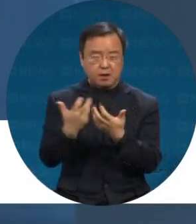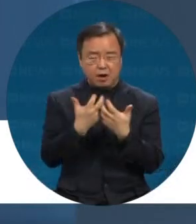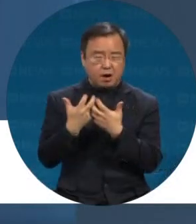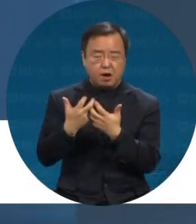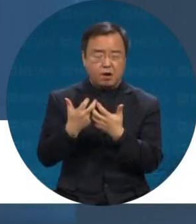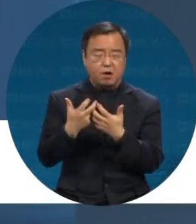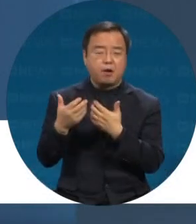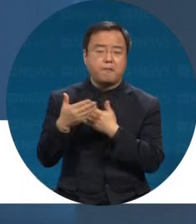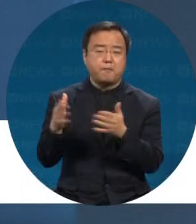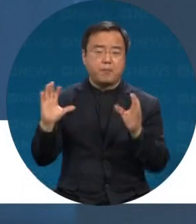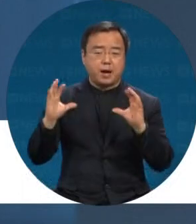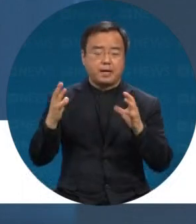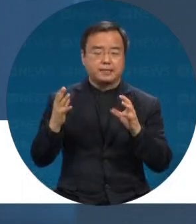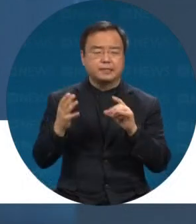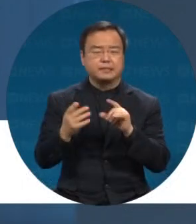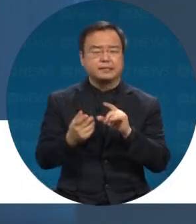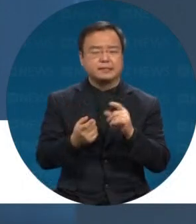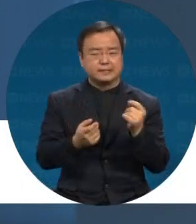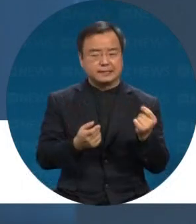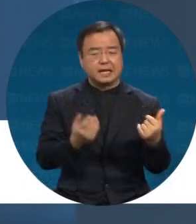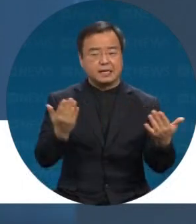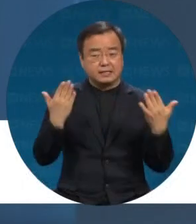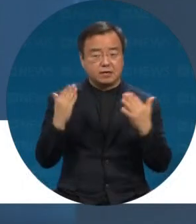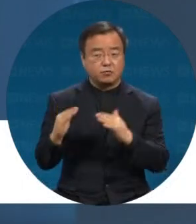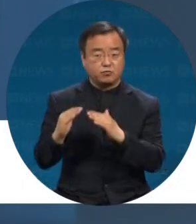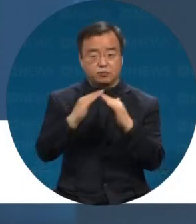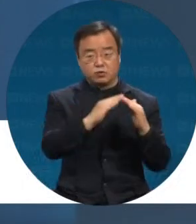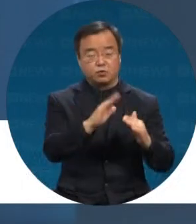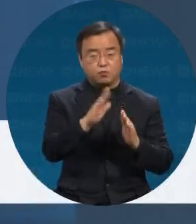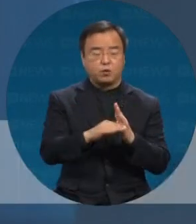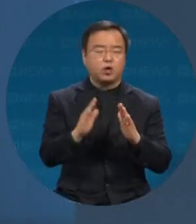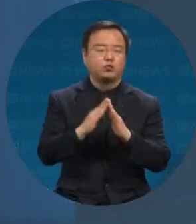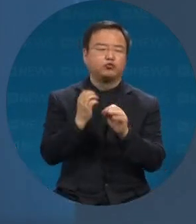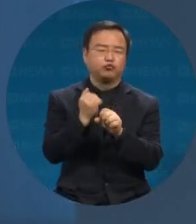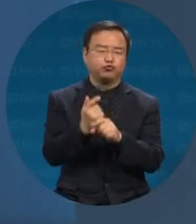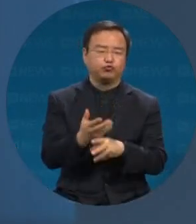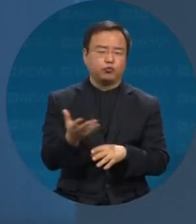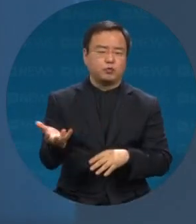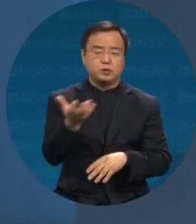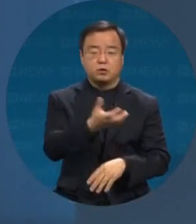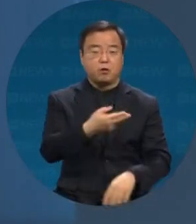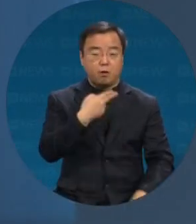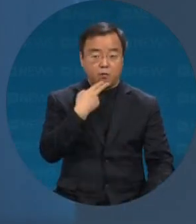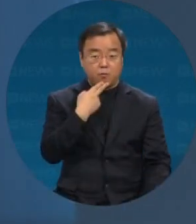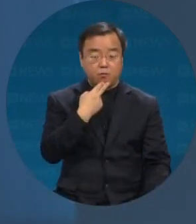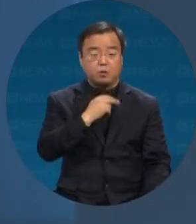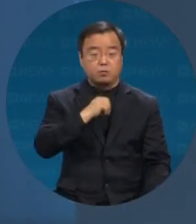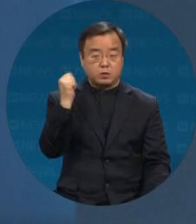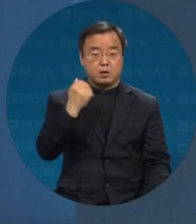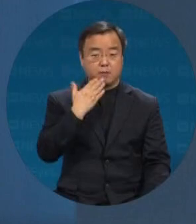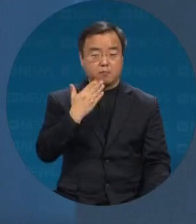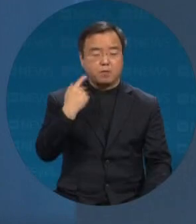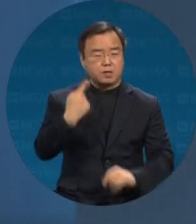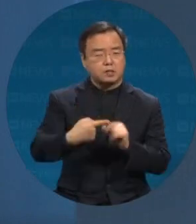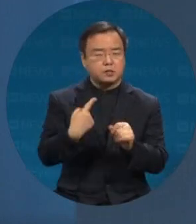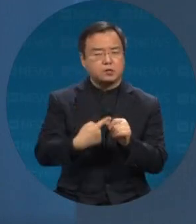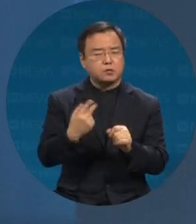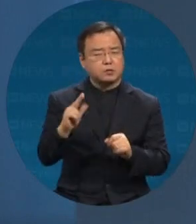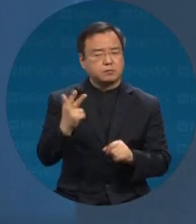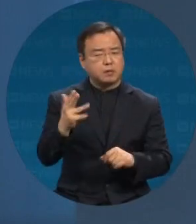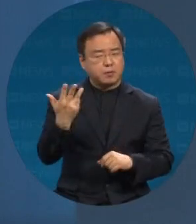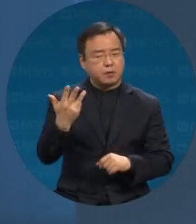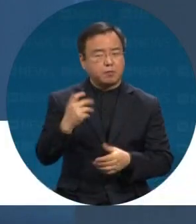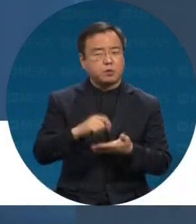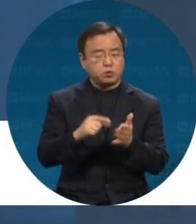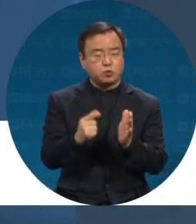큰 학교 아이들이 작은 학교로 갈 때는 주소 이전 없이도 전술임이 가능하도록 해서 보통 한 7 800명 학생들이